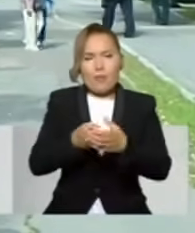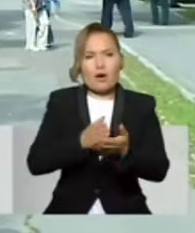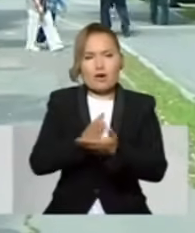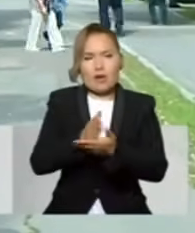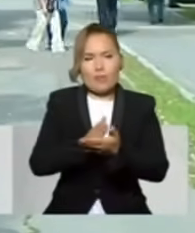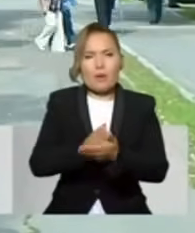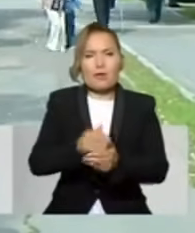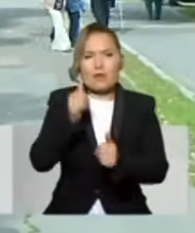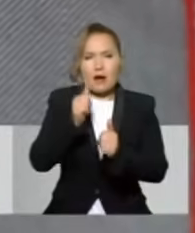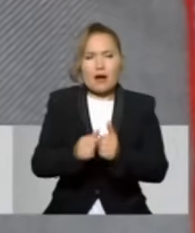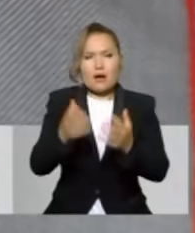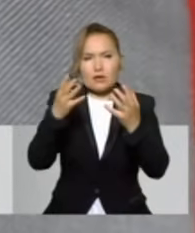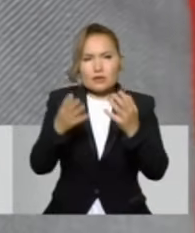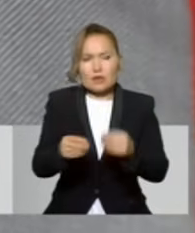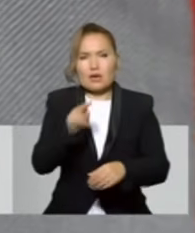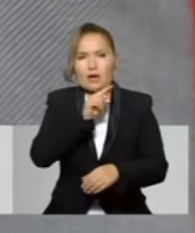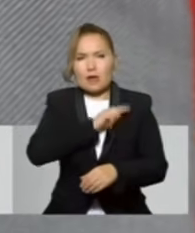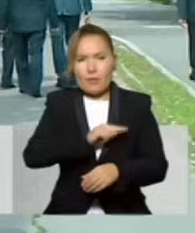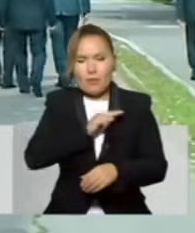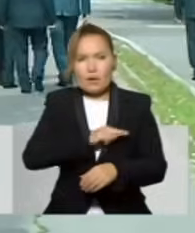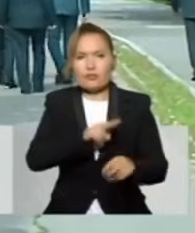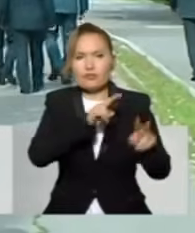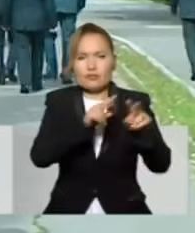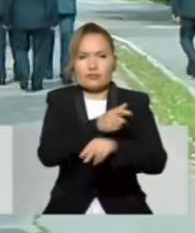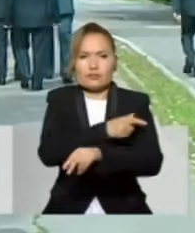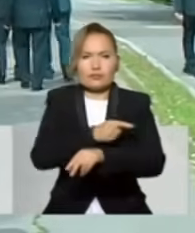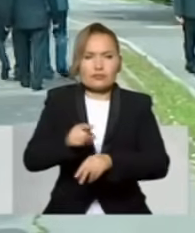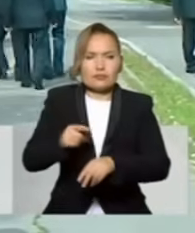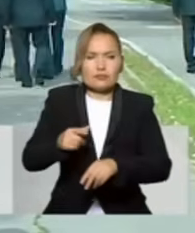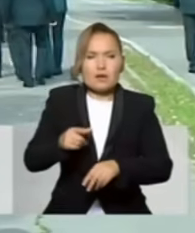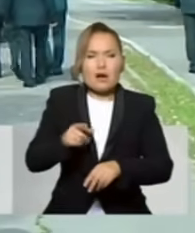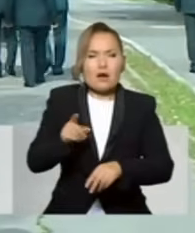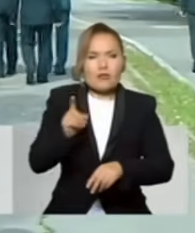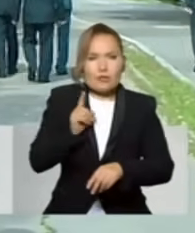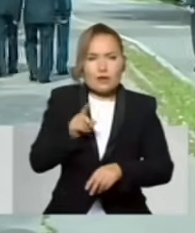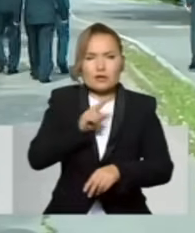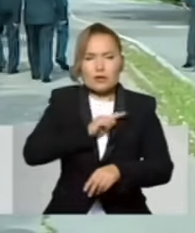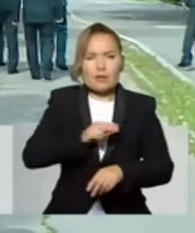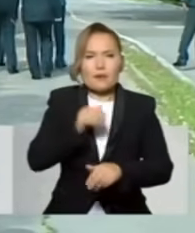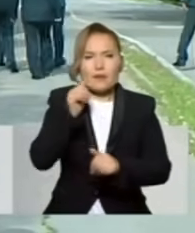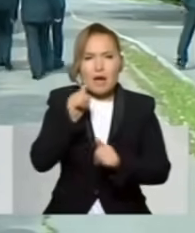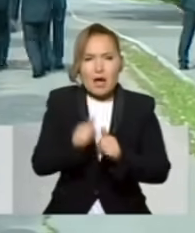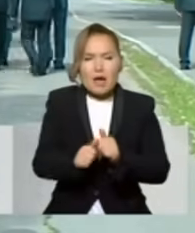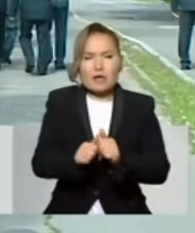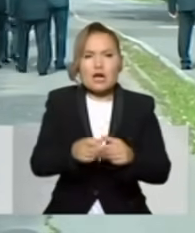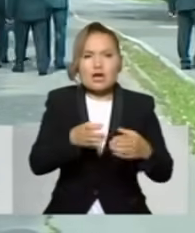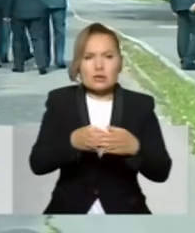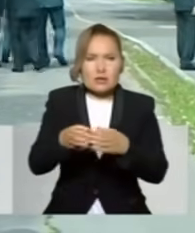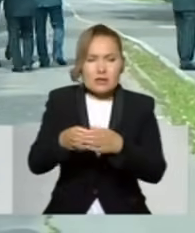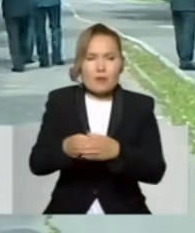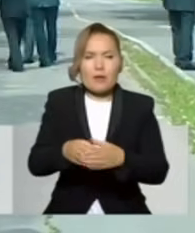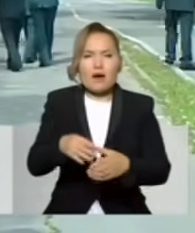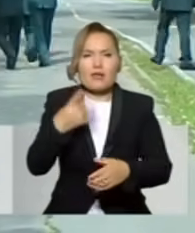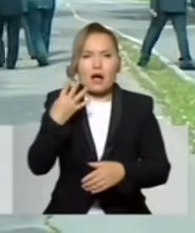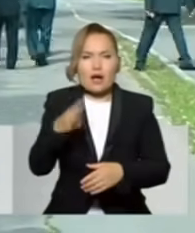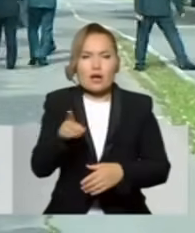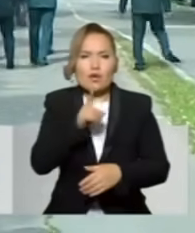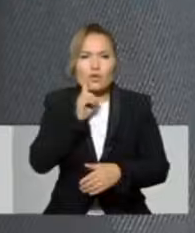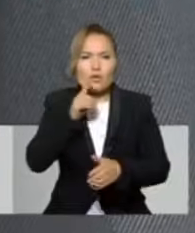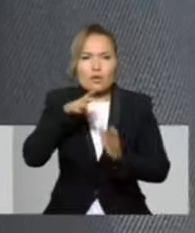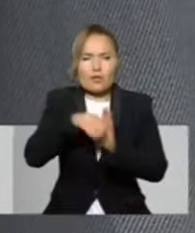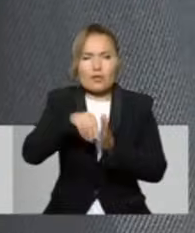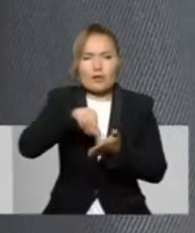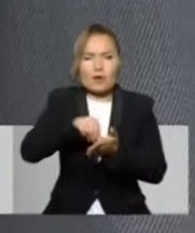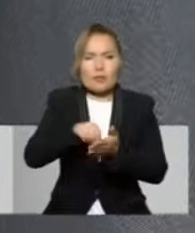15-20 километр жаймен жүретті. Спорт жағынан жақсы болу керек. Бізде шығарышымды қазір өтті. Ар заставада бізде, мысалы, 40 адам. Заставада